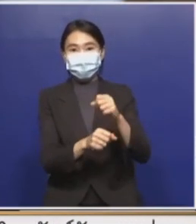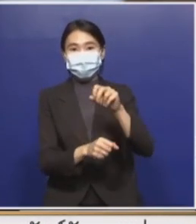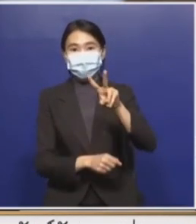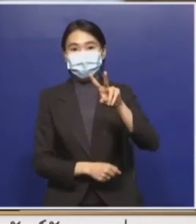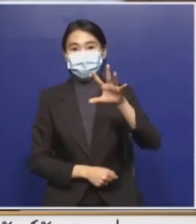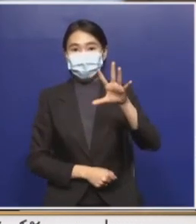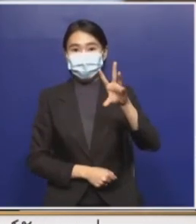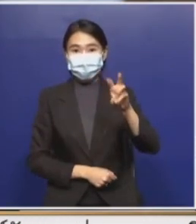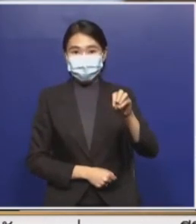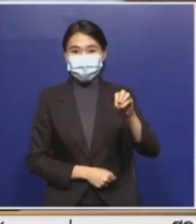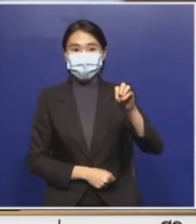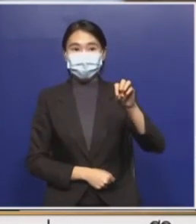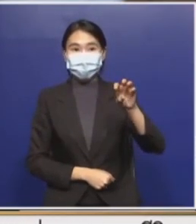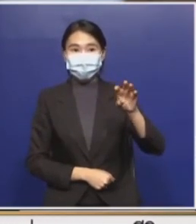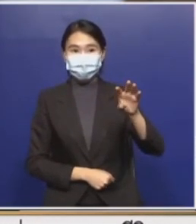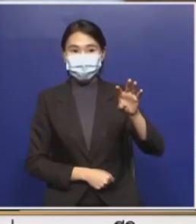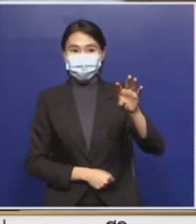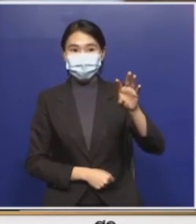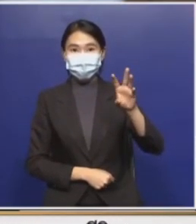ำปีพ.ศ.